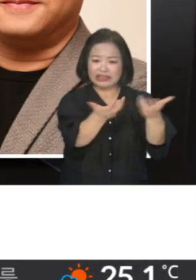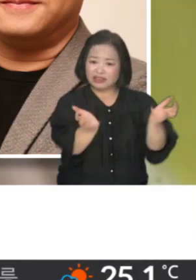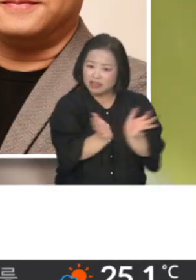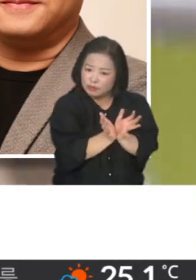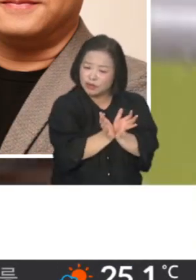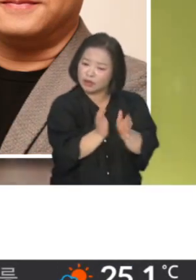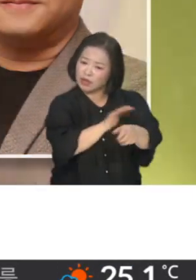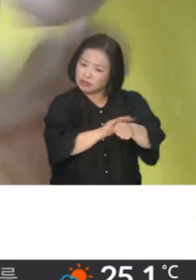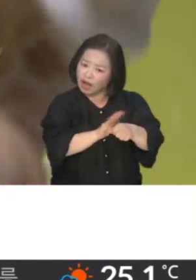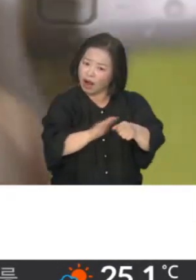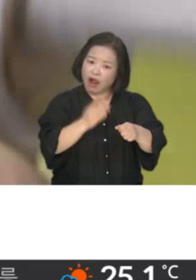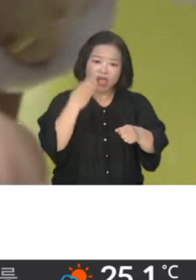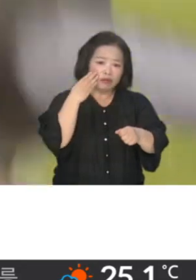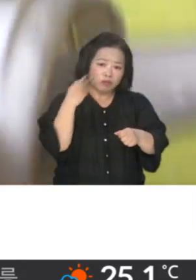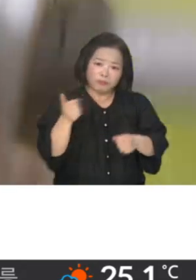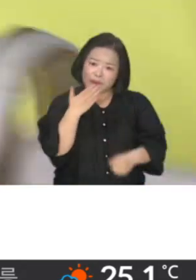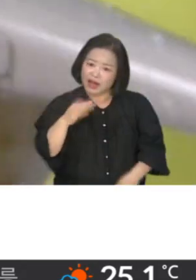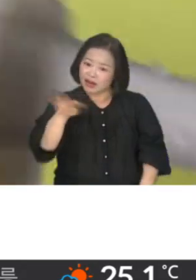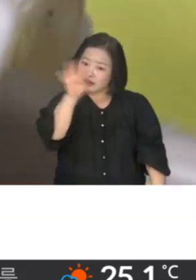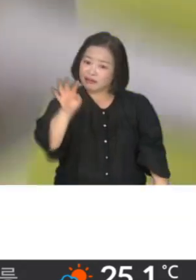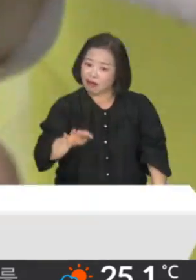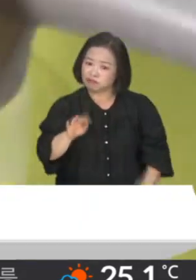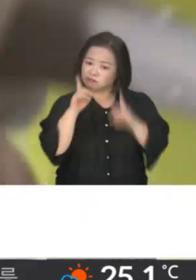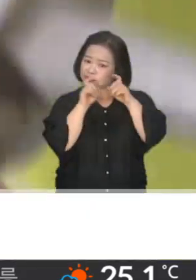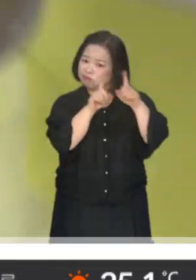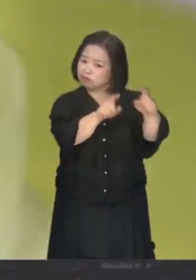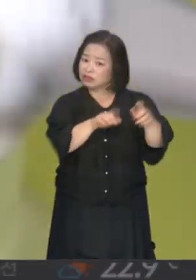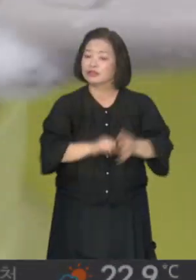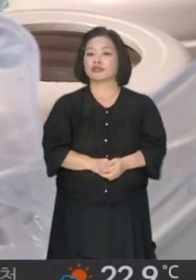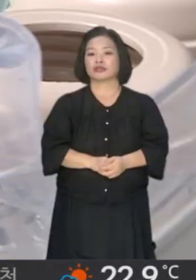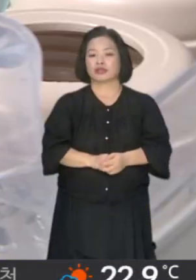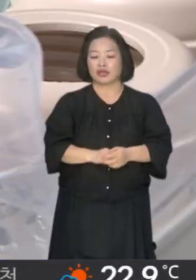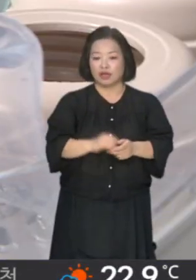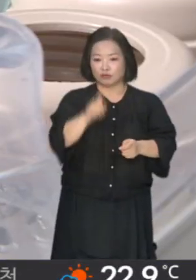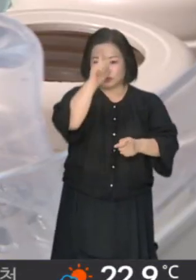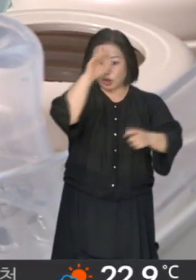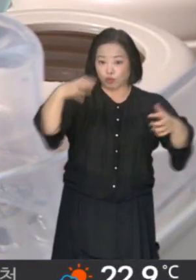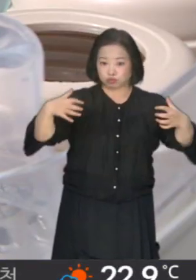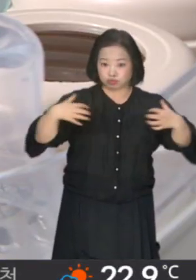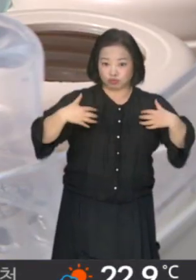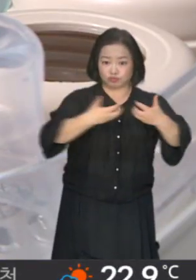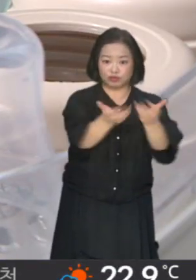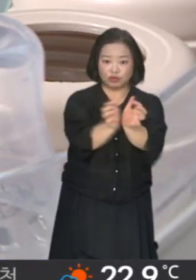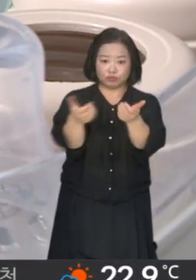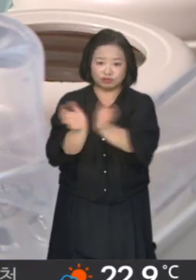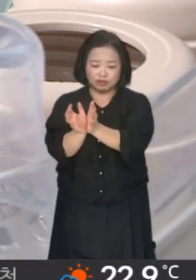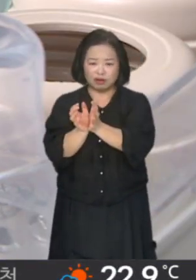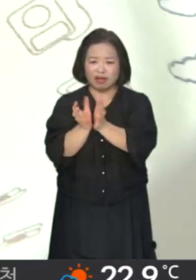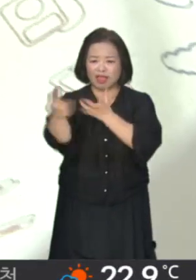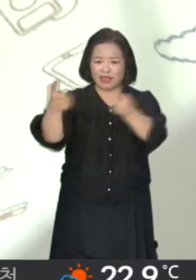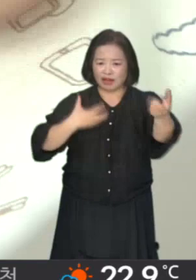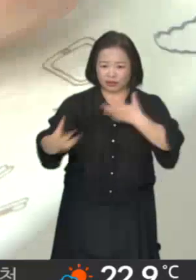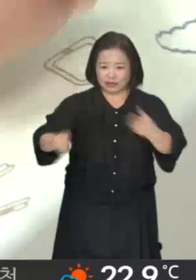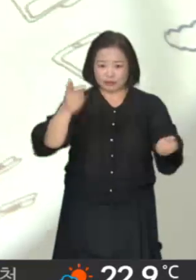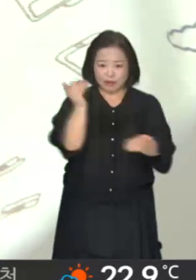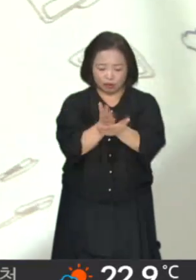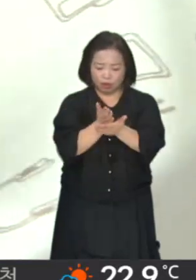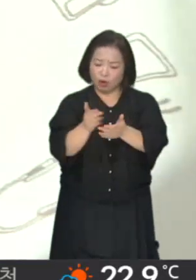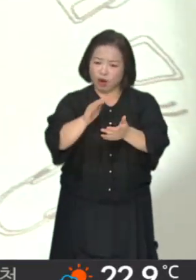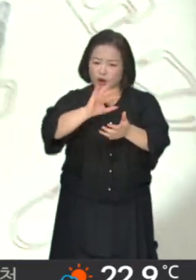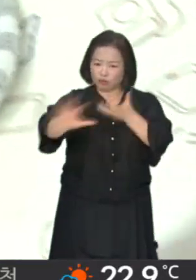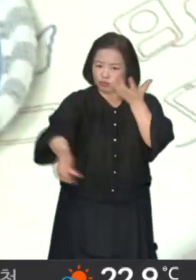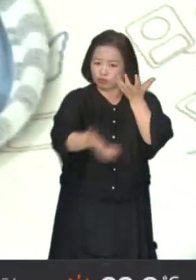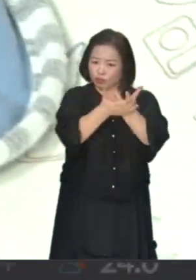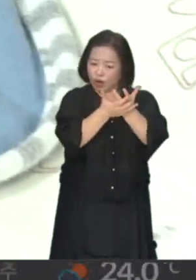있을까 의구심이 들어요. 다양한 부처에 흩어진 관련 정책을 통합해서 추진할 보관이